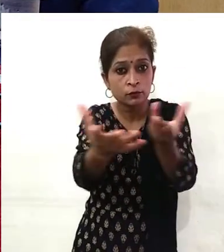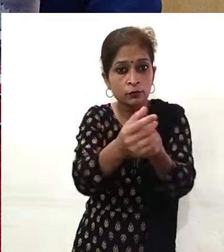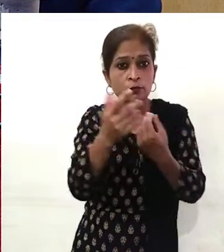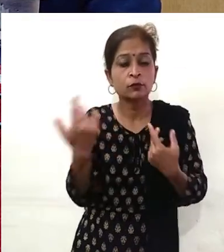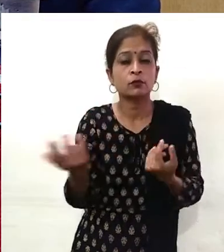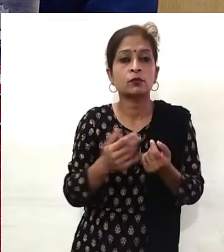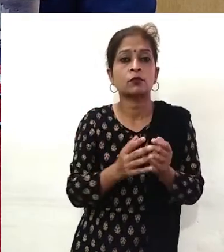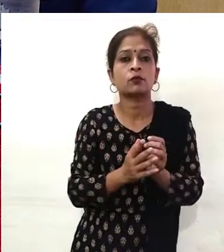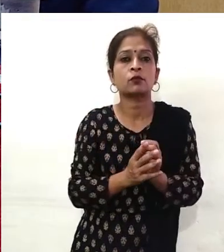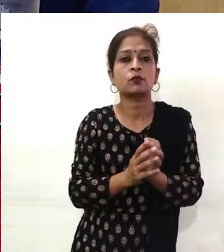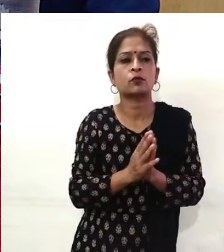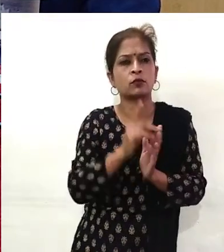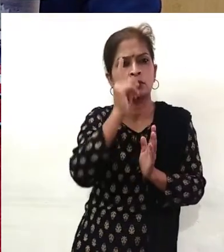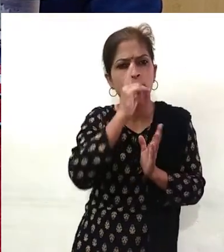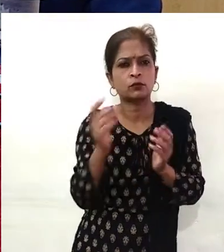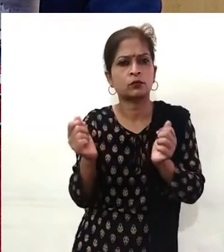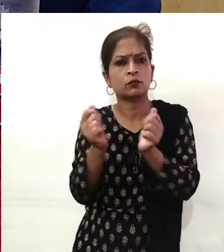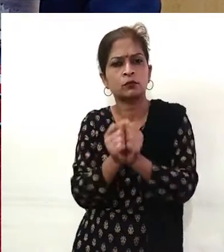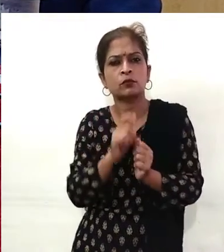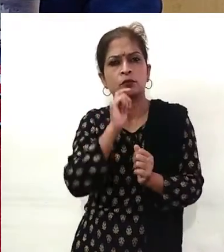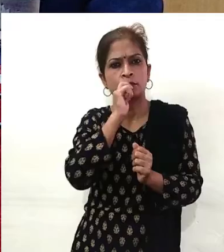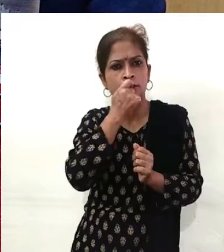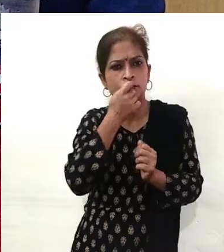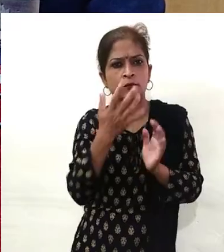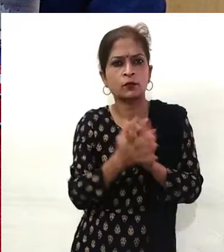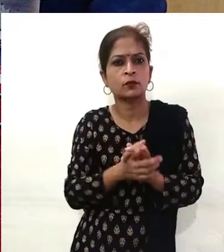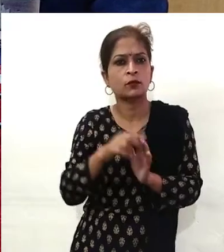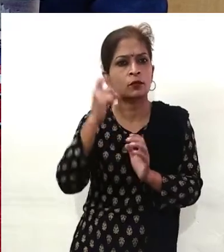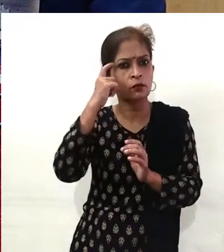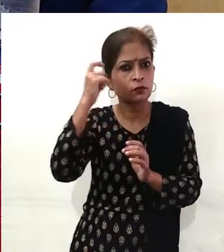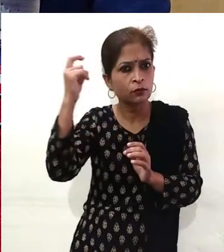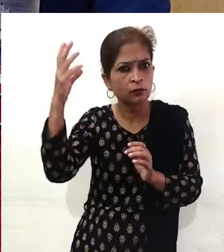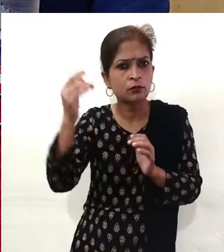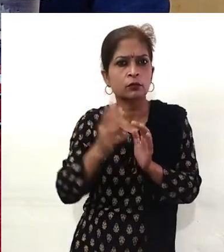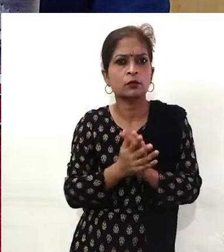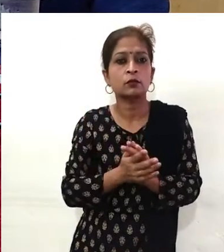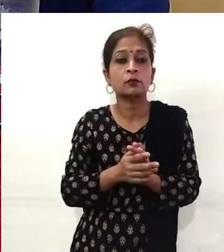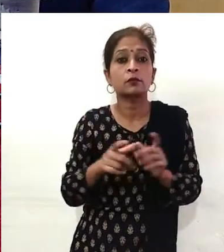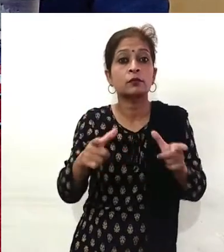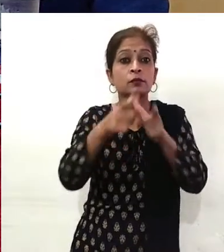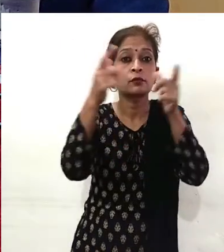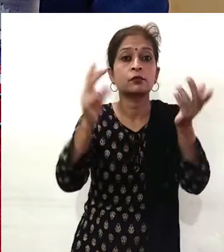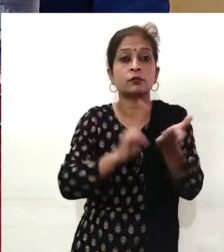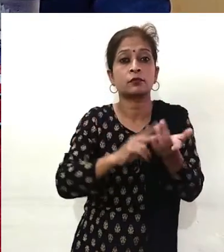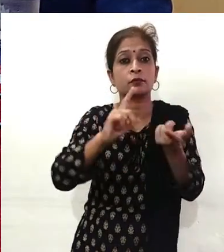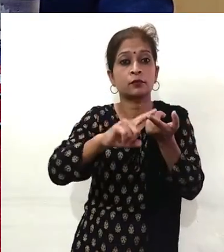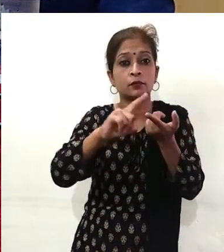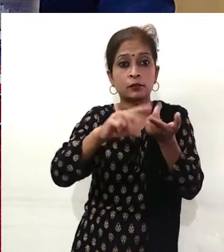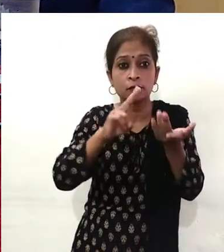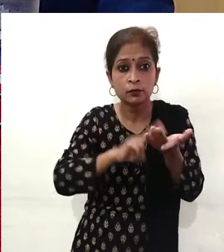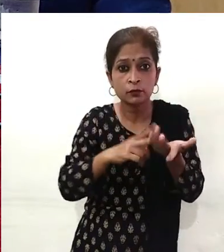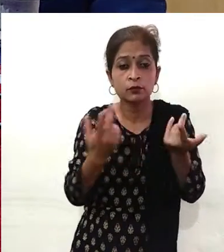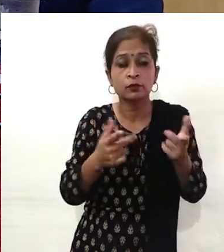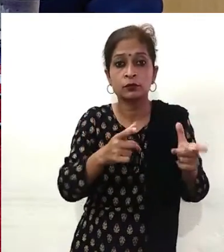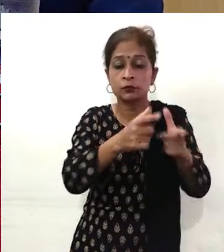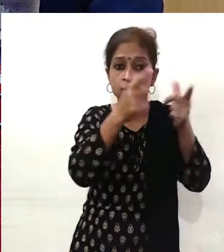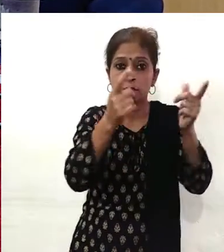भगवान के पास उपवास में सोते हैं। सपने में आता है कि नीम के पेड़ जगन्नाथ के